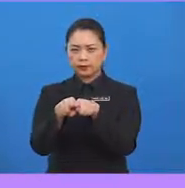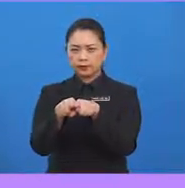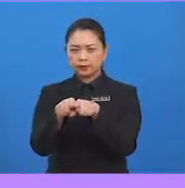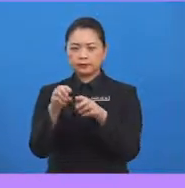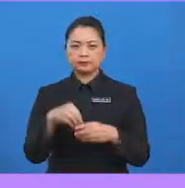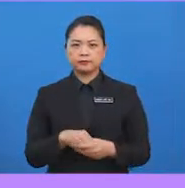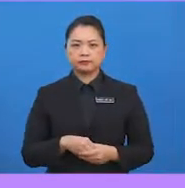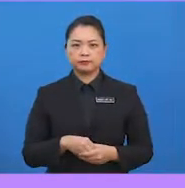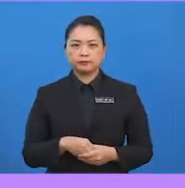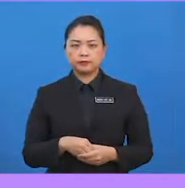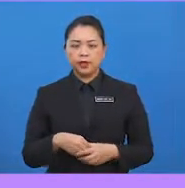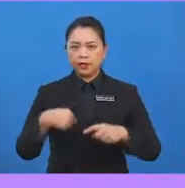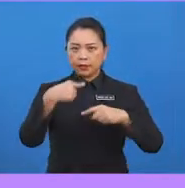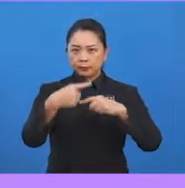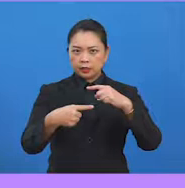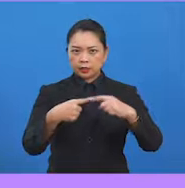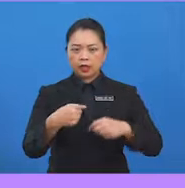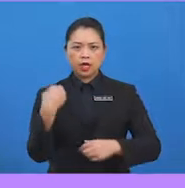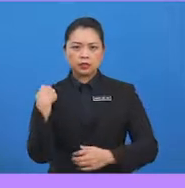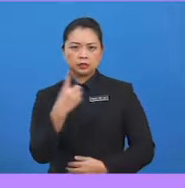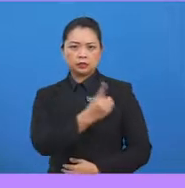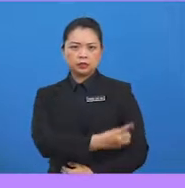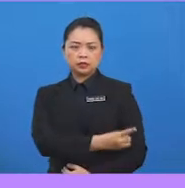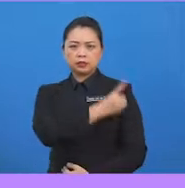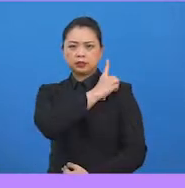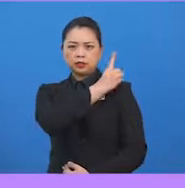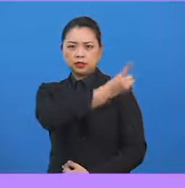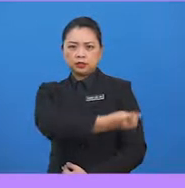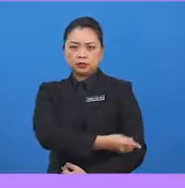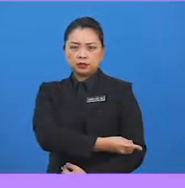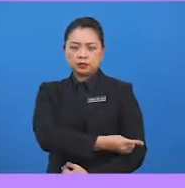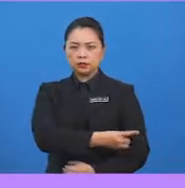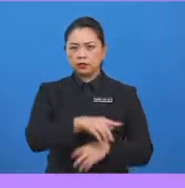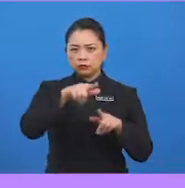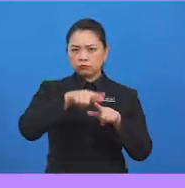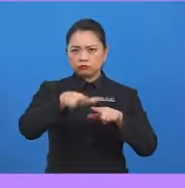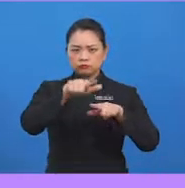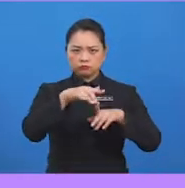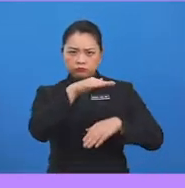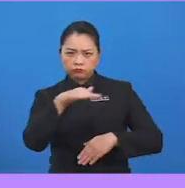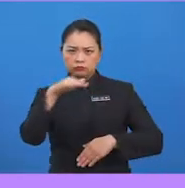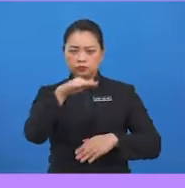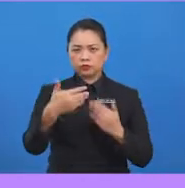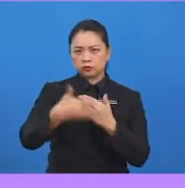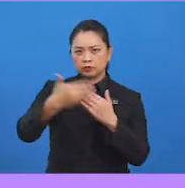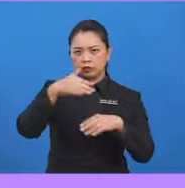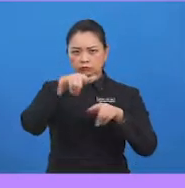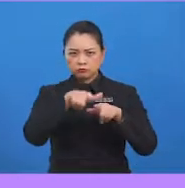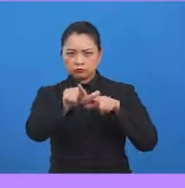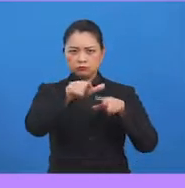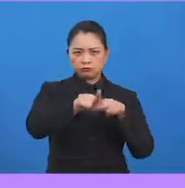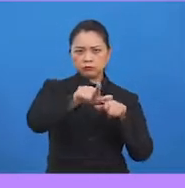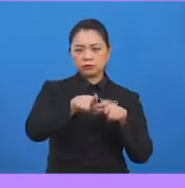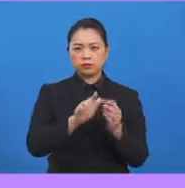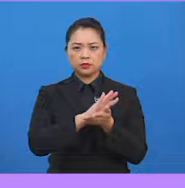yang teguh. Apabila dikenakan daya, lapisan atom mudah menggelongsor antara satu sama lain